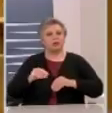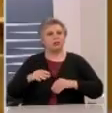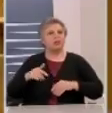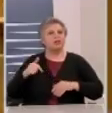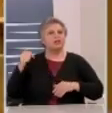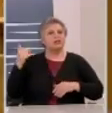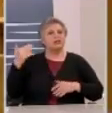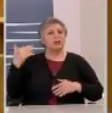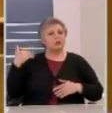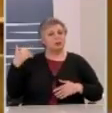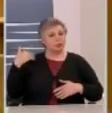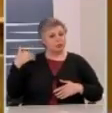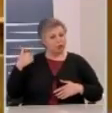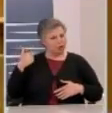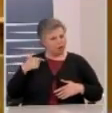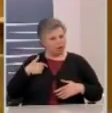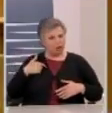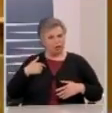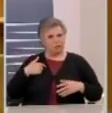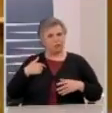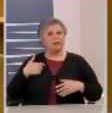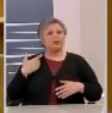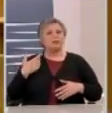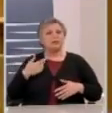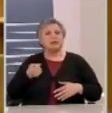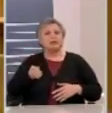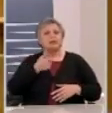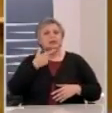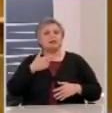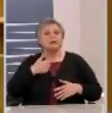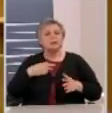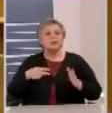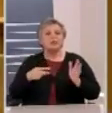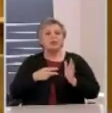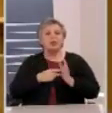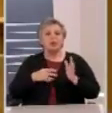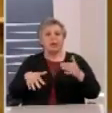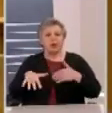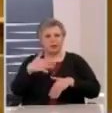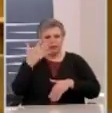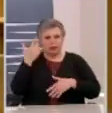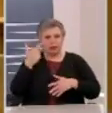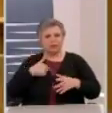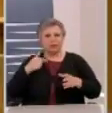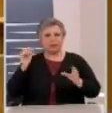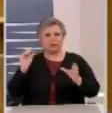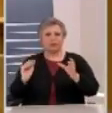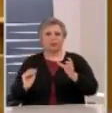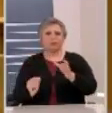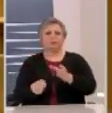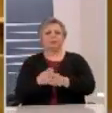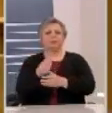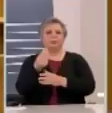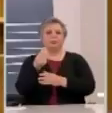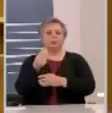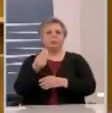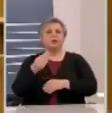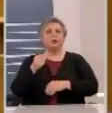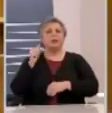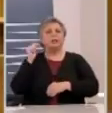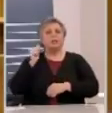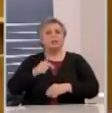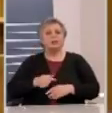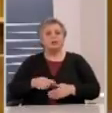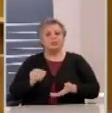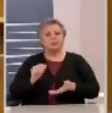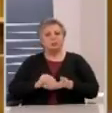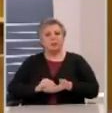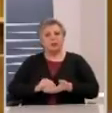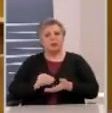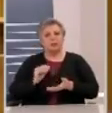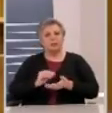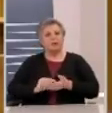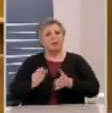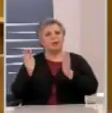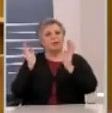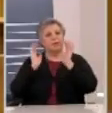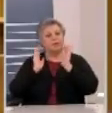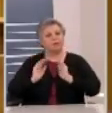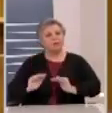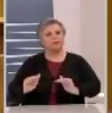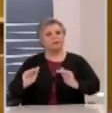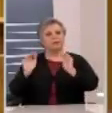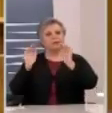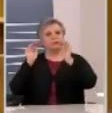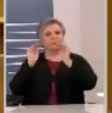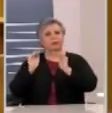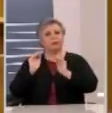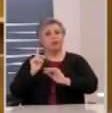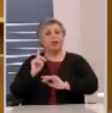στις εκλογές του Σεπτέμβρη του 2015. Και έχει περάσει σχεδόν 1,5 χρόνος Και εσείς όλο αυτό